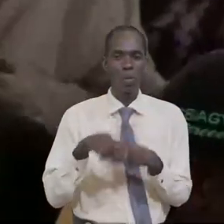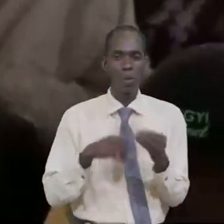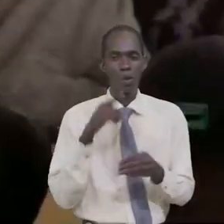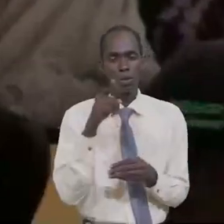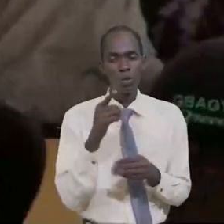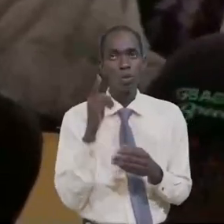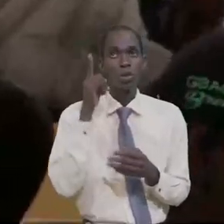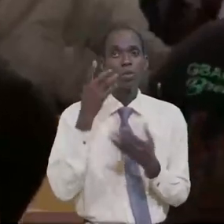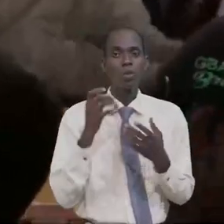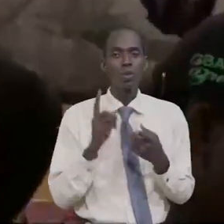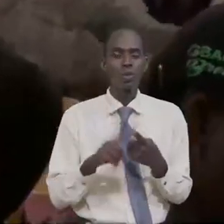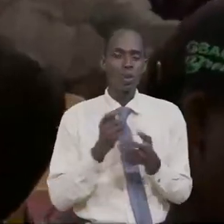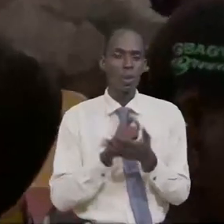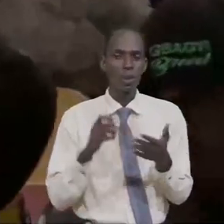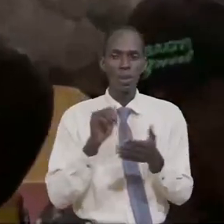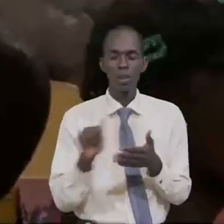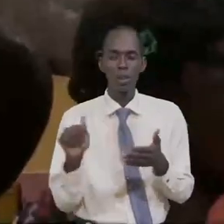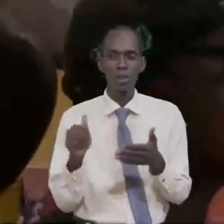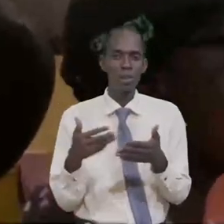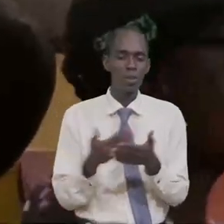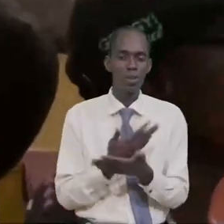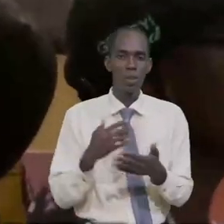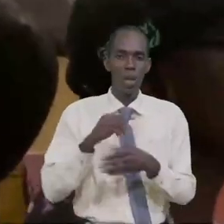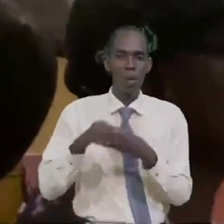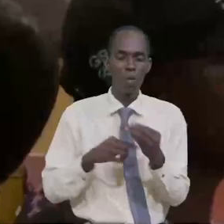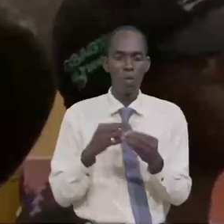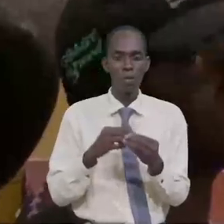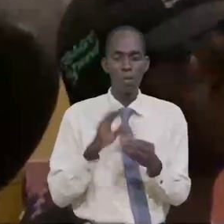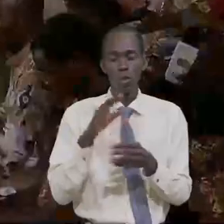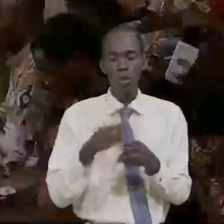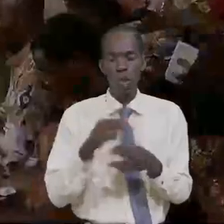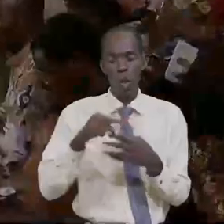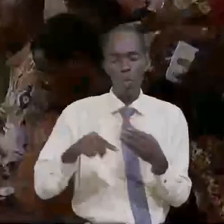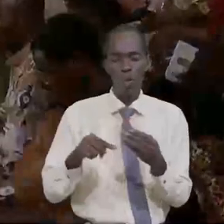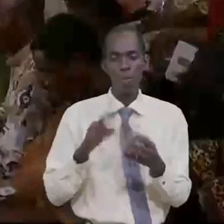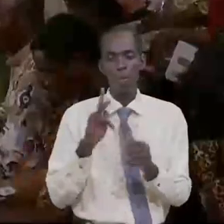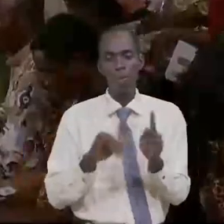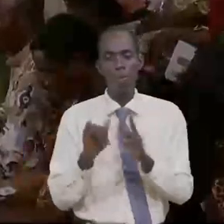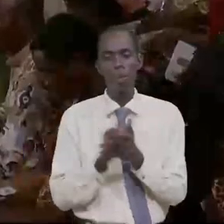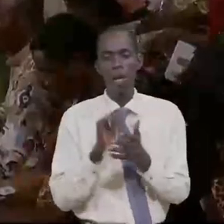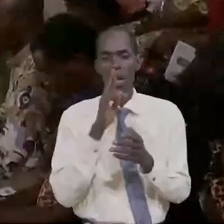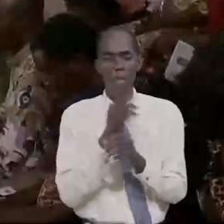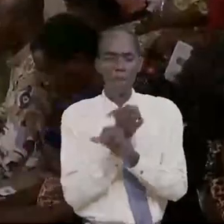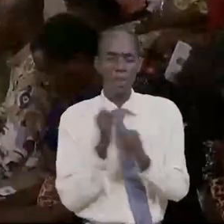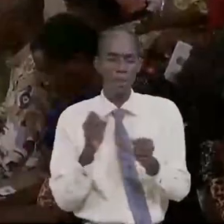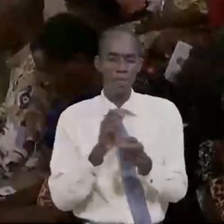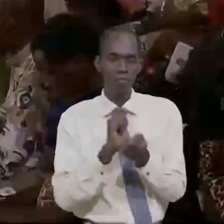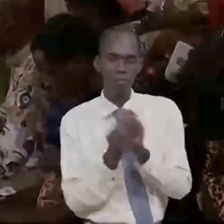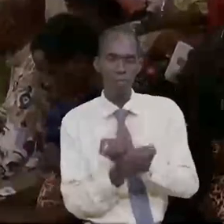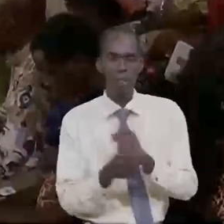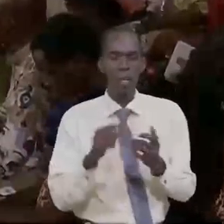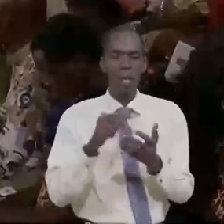parmi ceux-là qui sont nés de nouveau parmi ceux qui sont transformés parmi ceux-là qui sont totalement changé